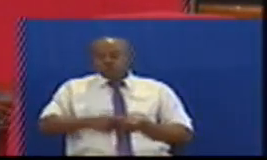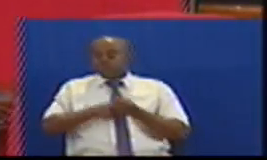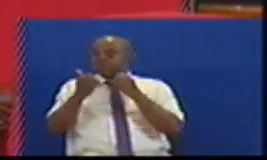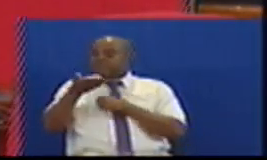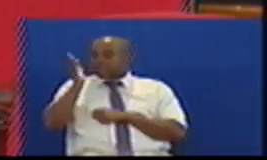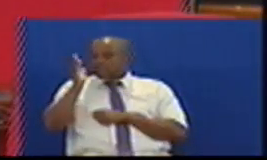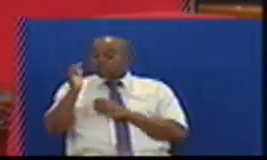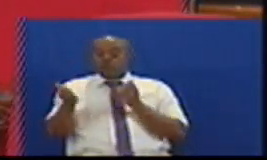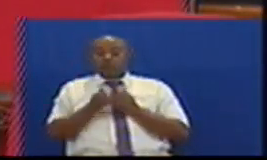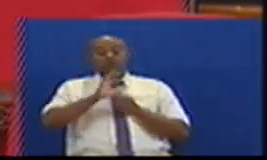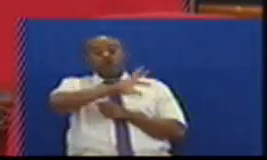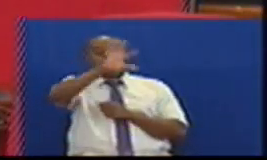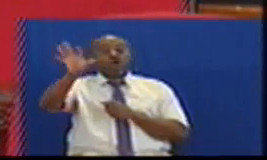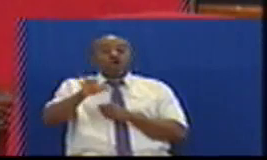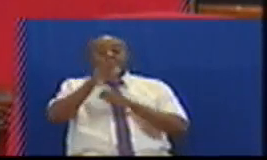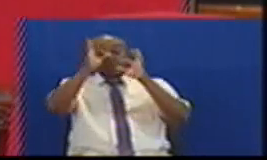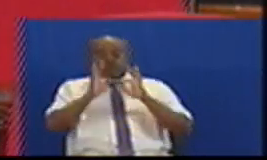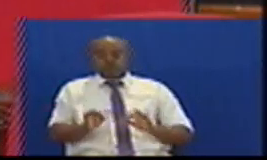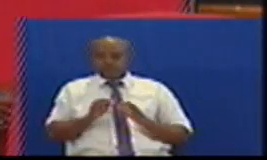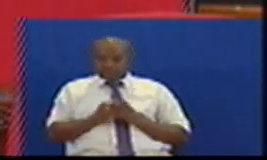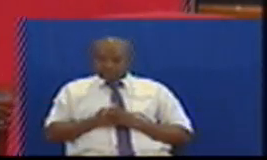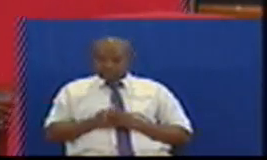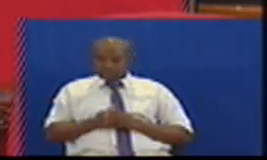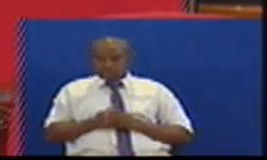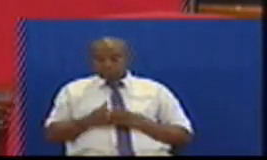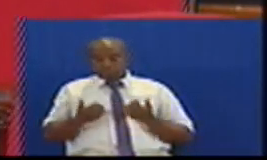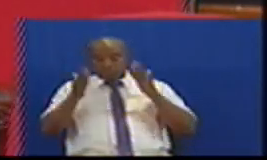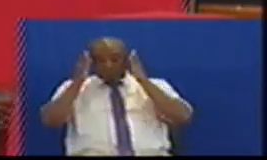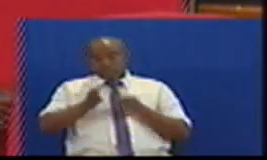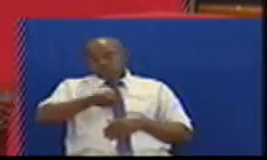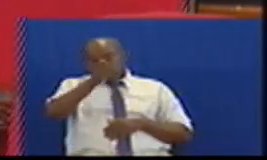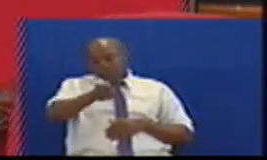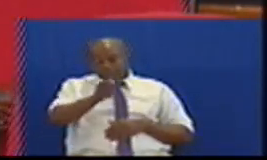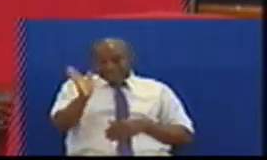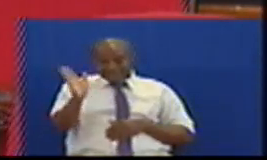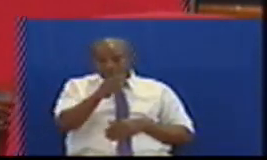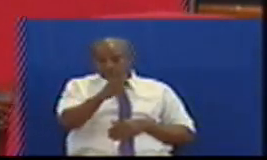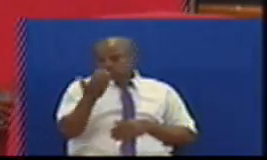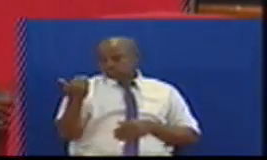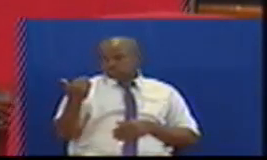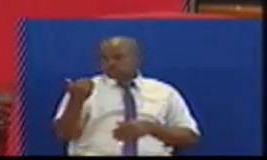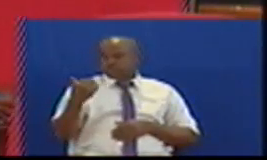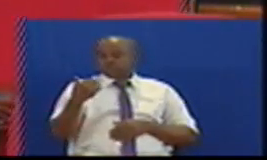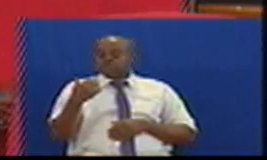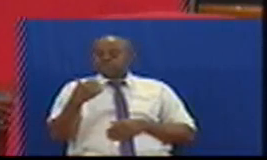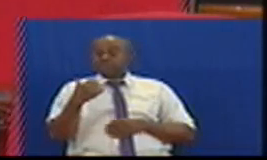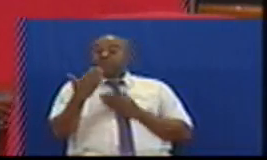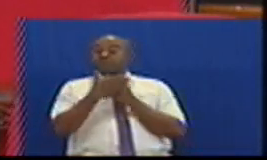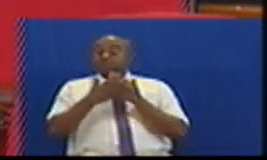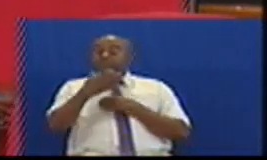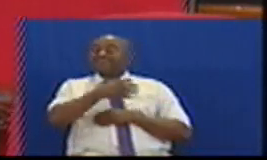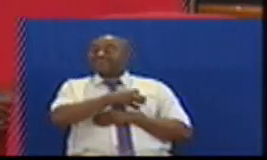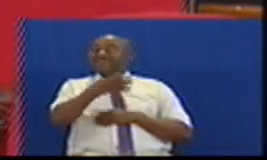haya mazuri inayofanya. Mheshimiwa Spika, siku mbili zilizopita nchi tajiri duniani